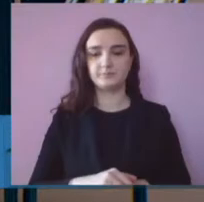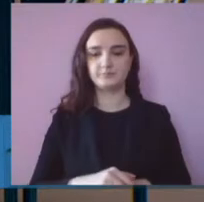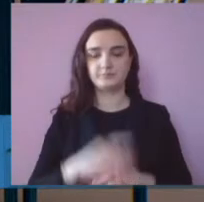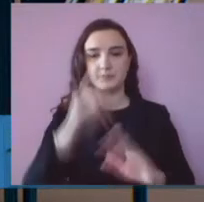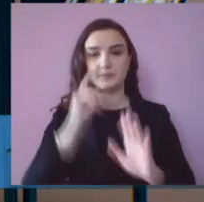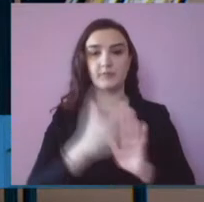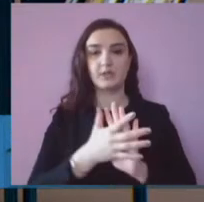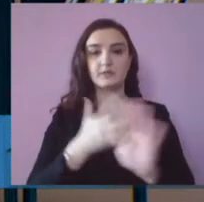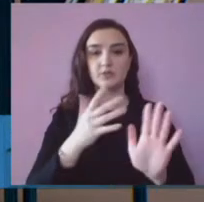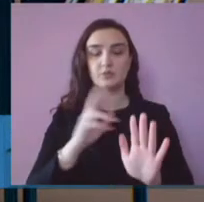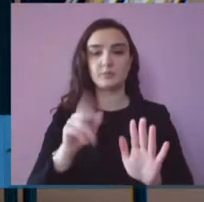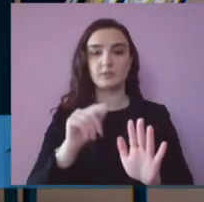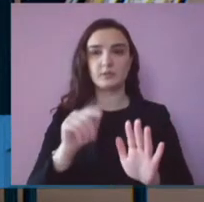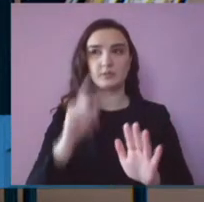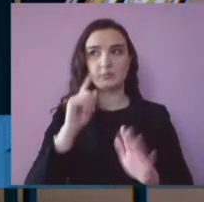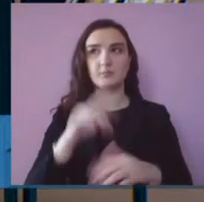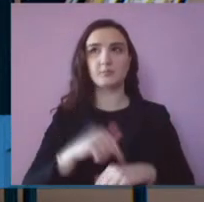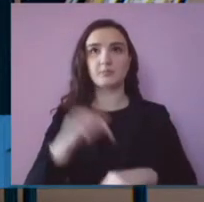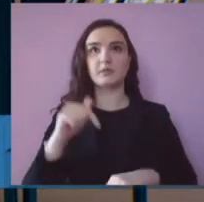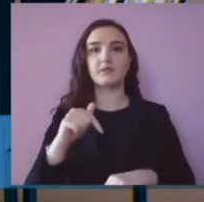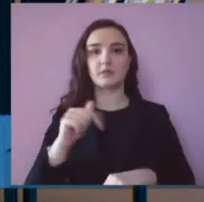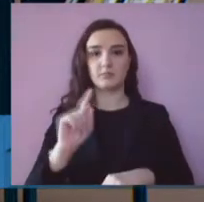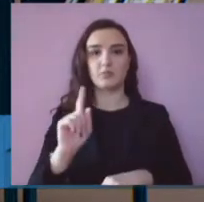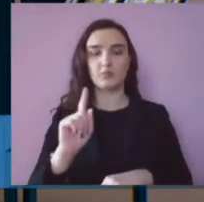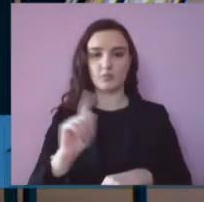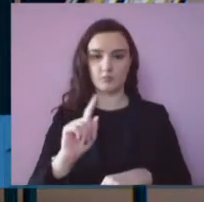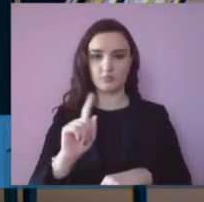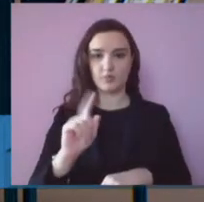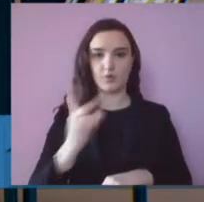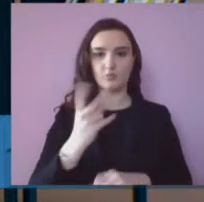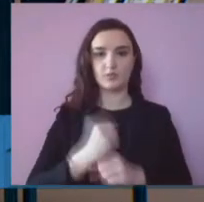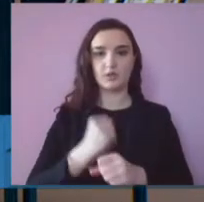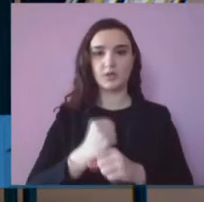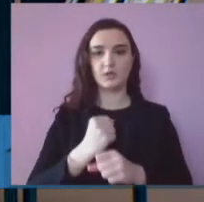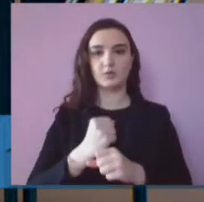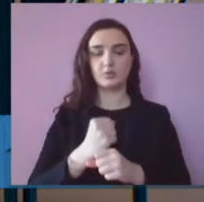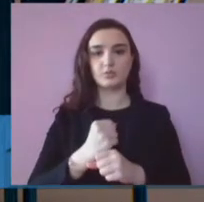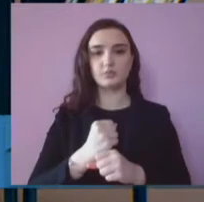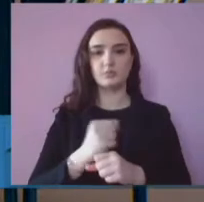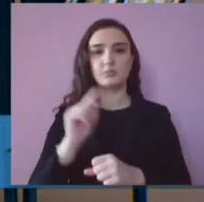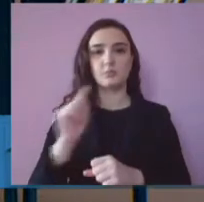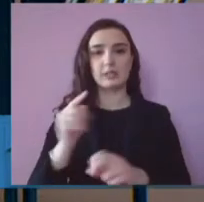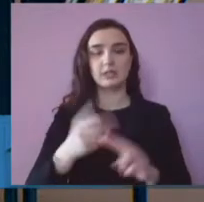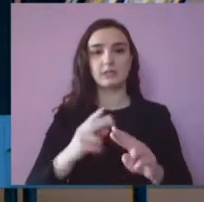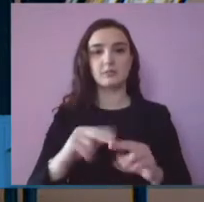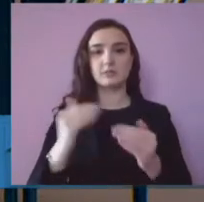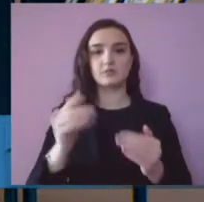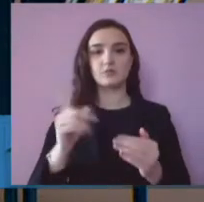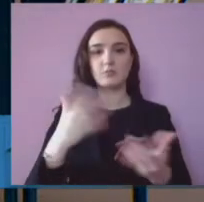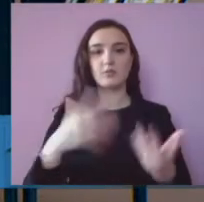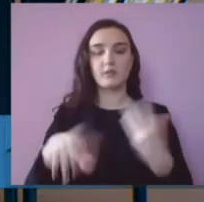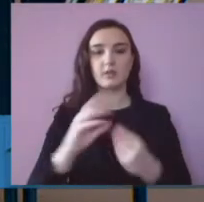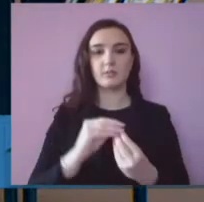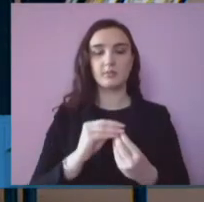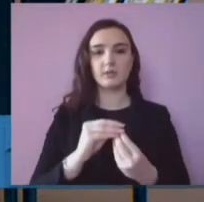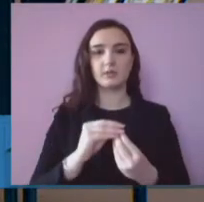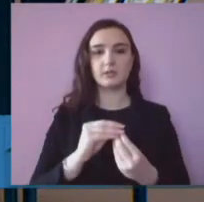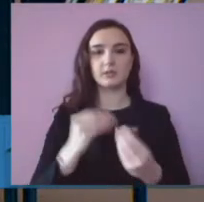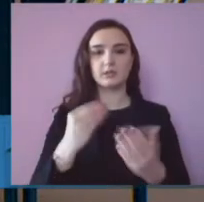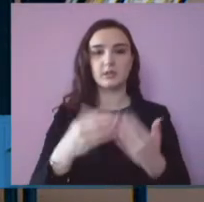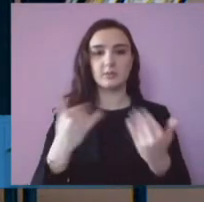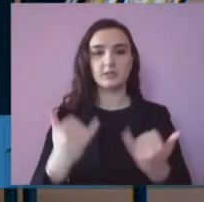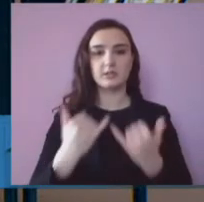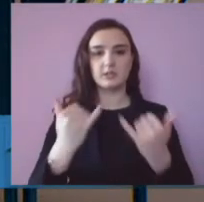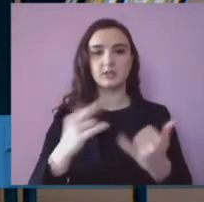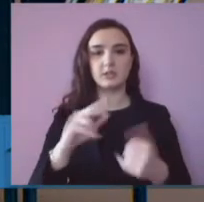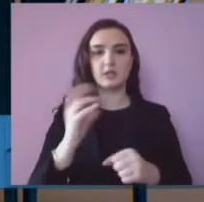გათვითცნობიერება და გათავისება იმისა, თუ რა უნდა გააკეთოს მან იმისათვის, რომ ეს ყველაფერი დაფასდეს და